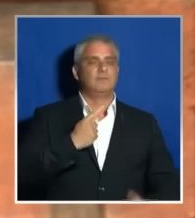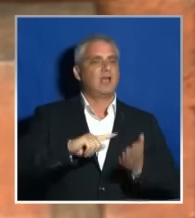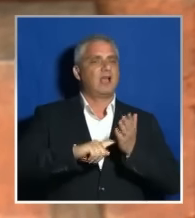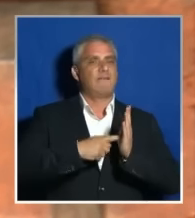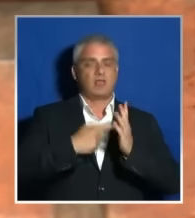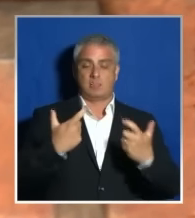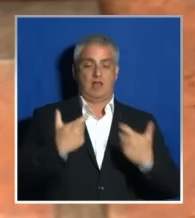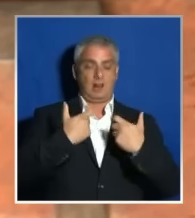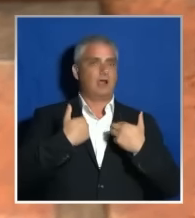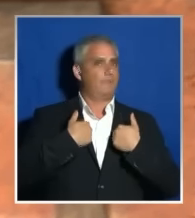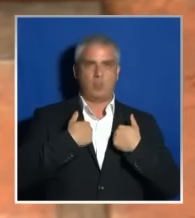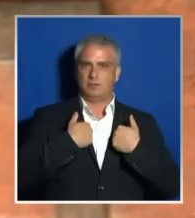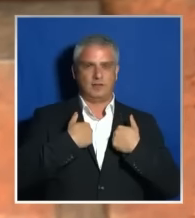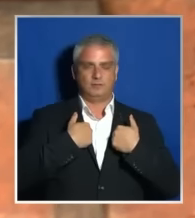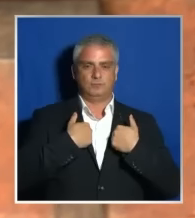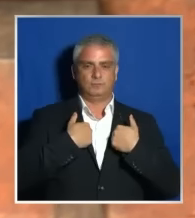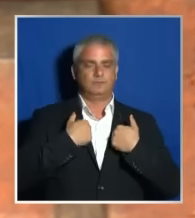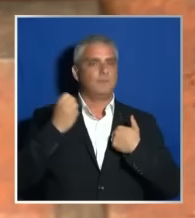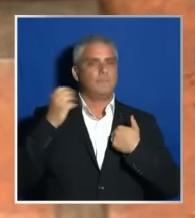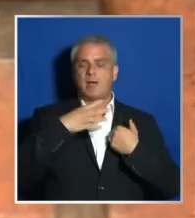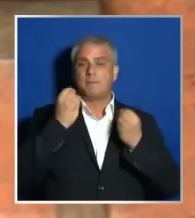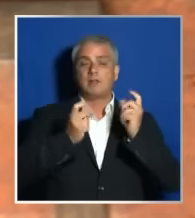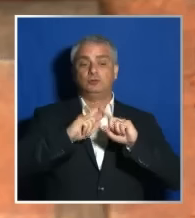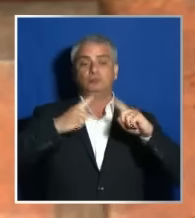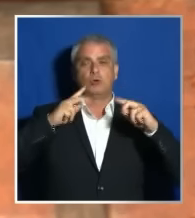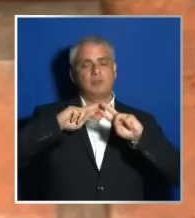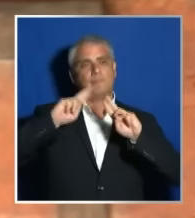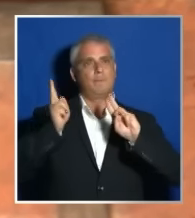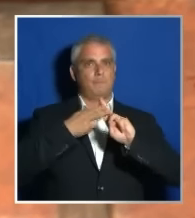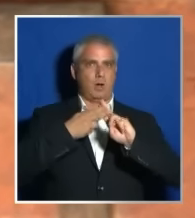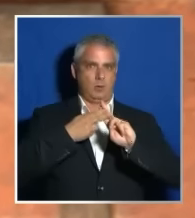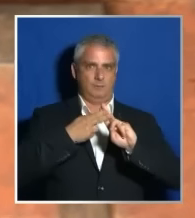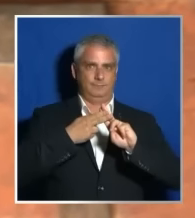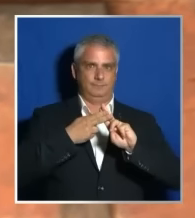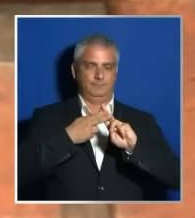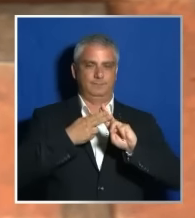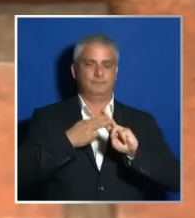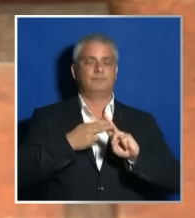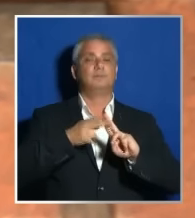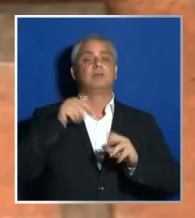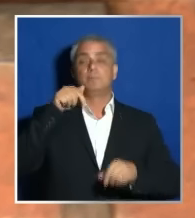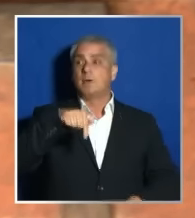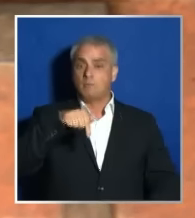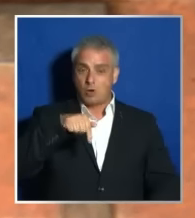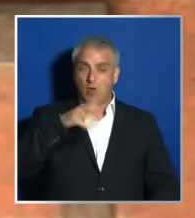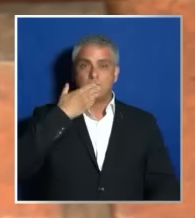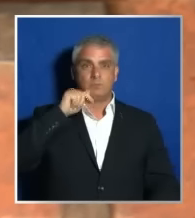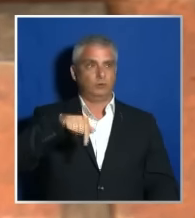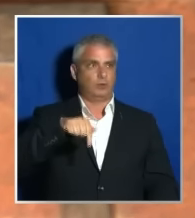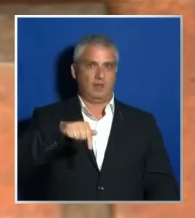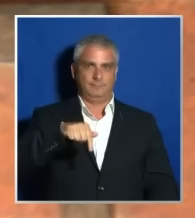הכוונה לכבול את ידינו באה מגורמים שונים בקהילה הבינלאומית. מכאן,